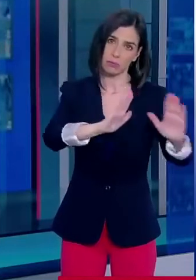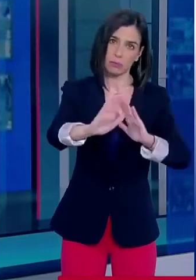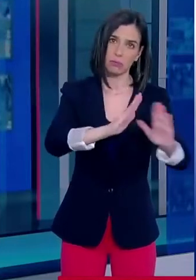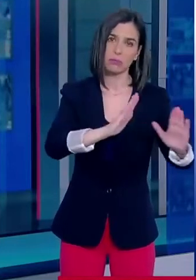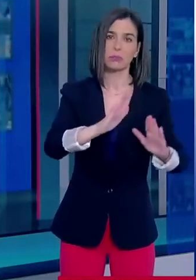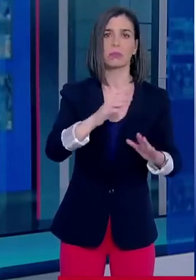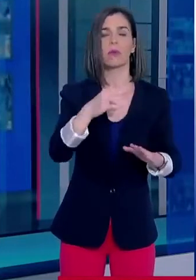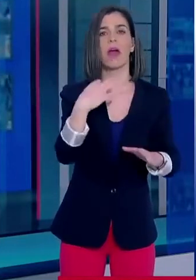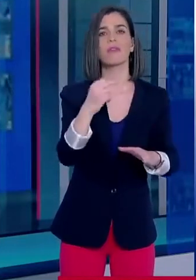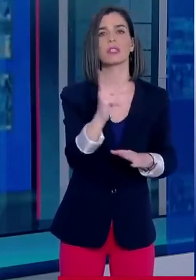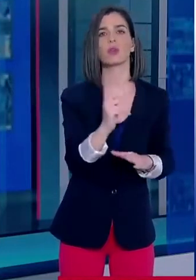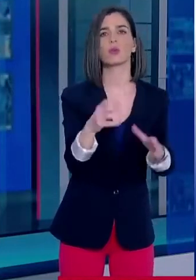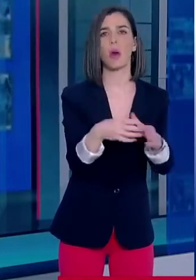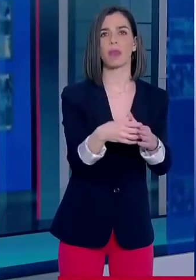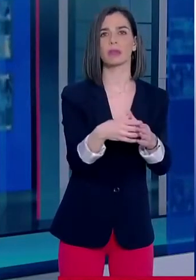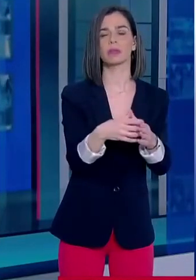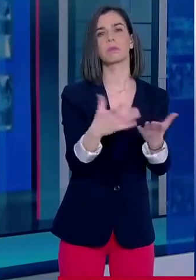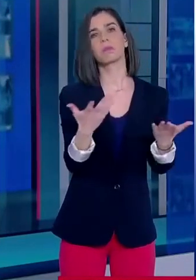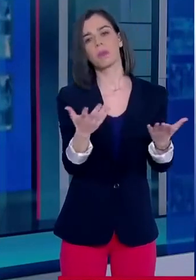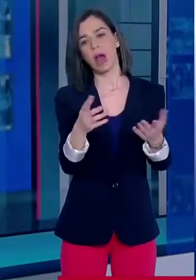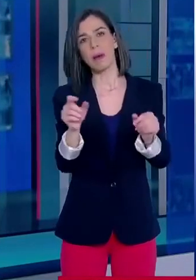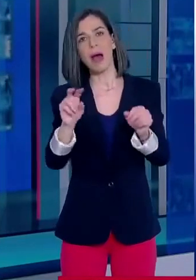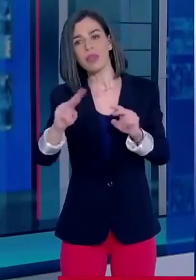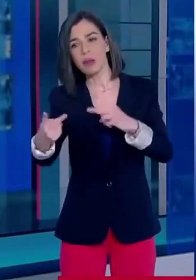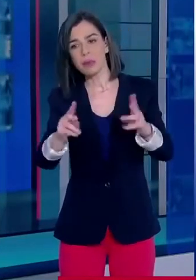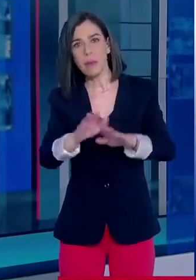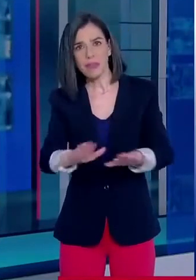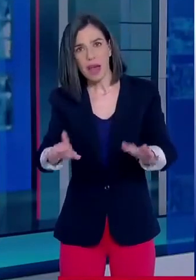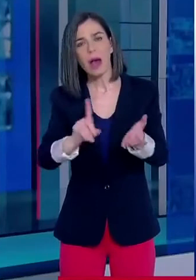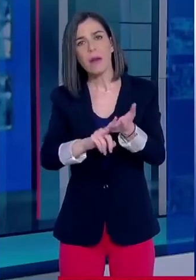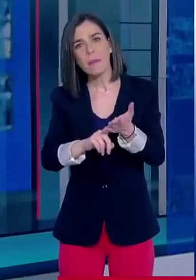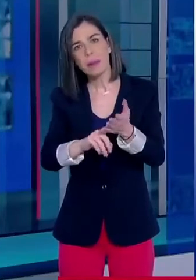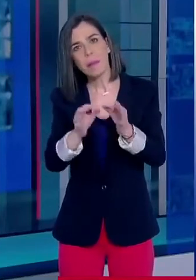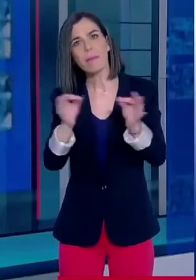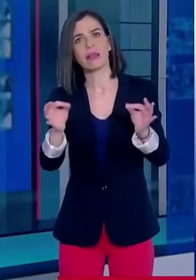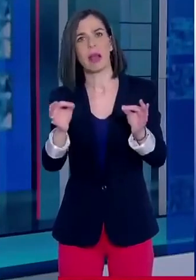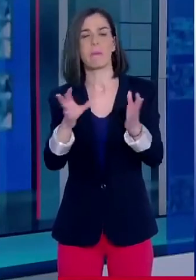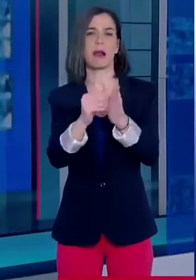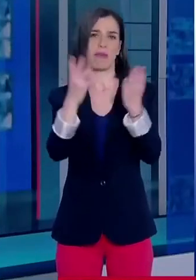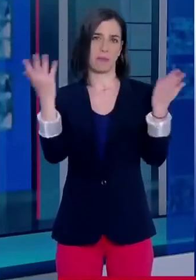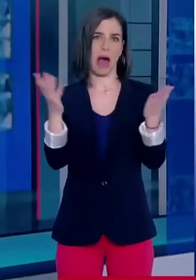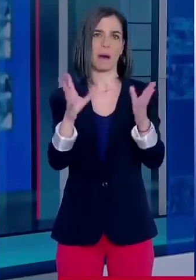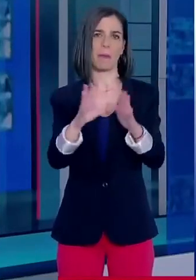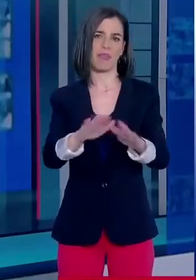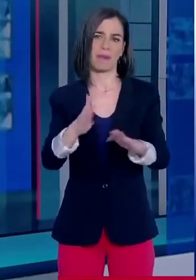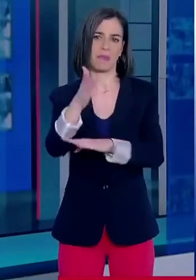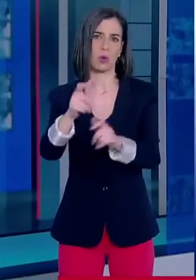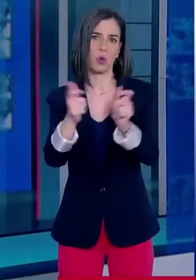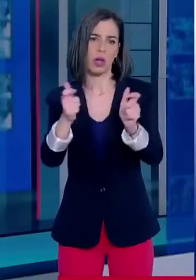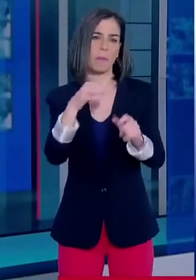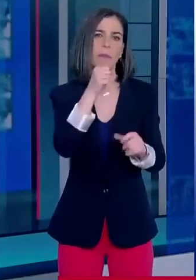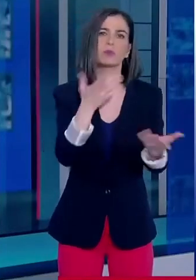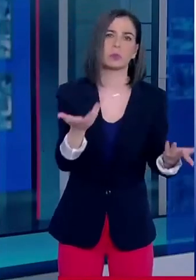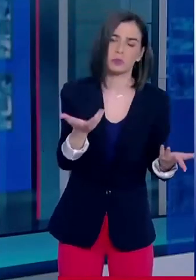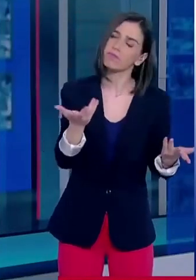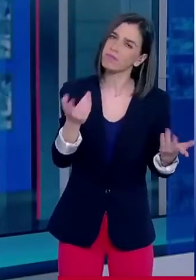όπου βρίσκονται αυτές. Αν είναι στον περίγυρο των παιδιών, πρέπει να προβλέπονται κάποια μέτρα για αυτή την περίπτωση. Ένα παράδειγμα λέω. Άρα,